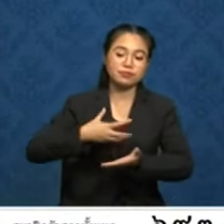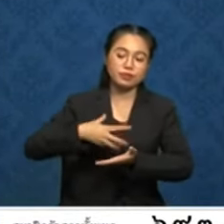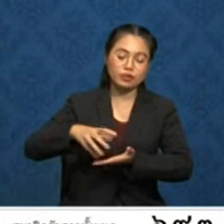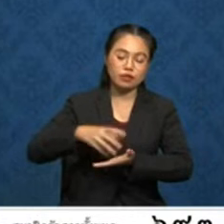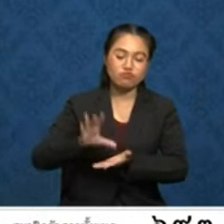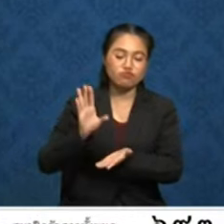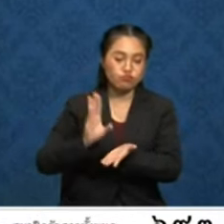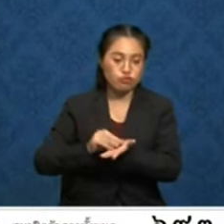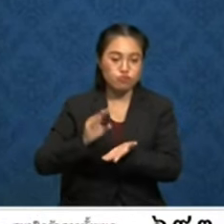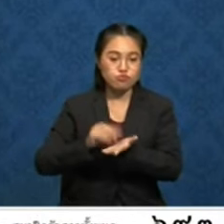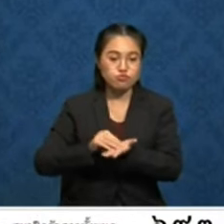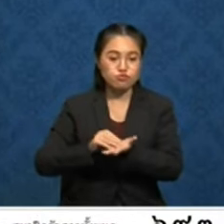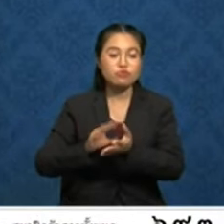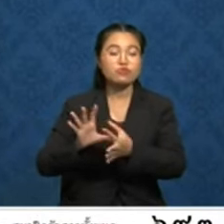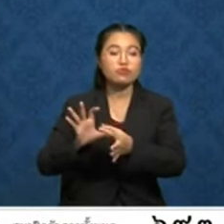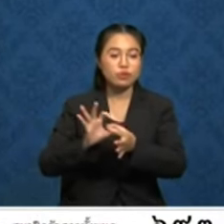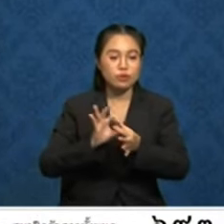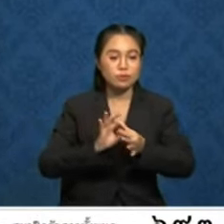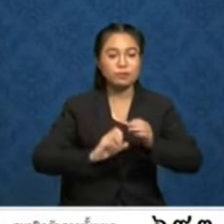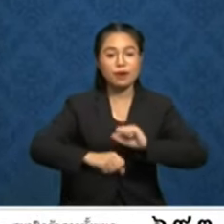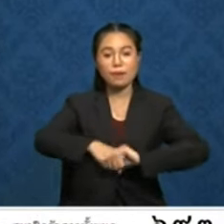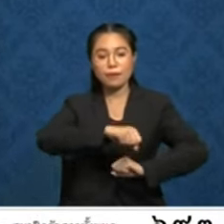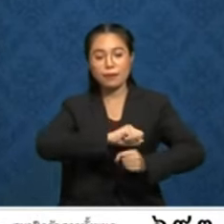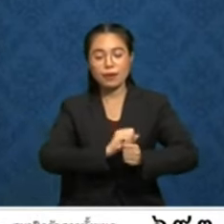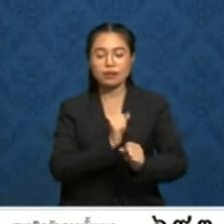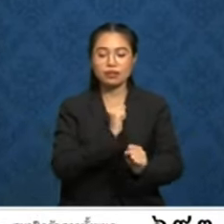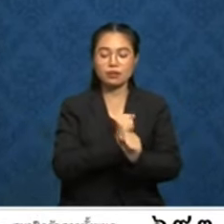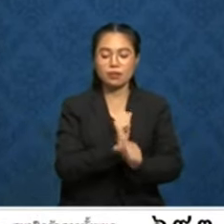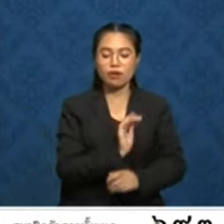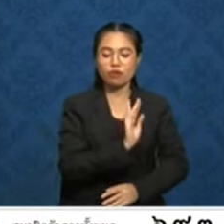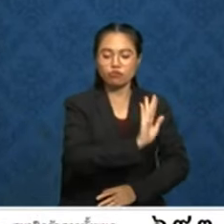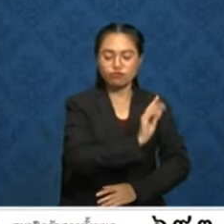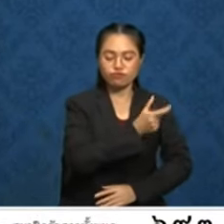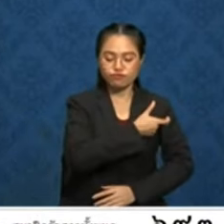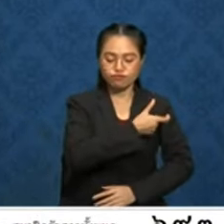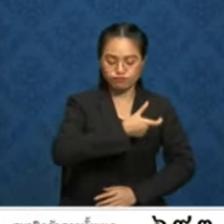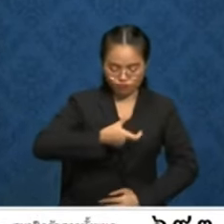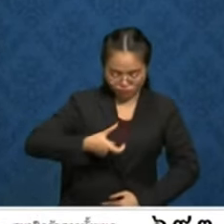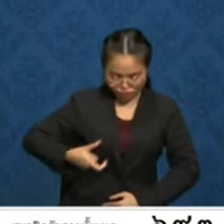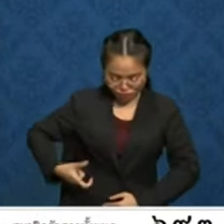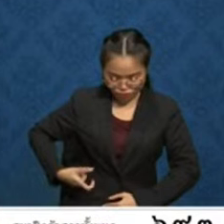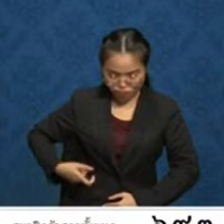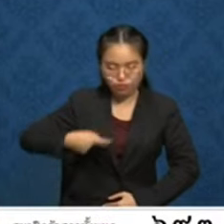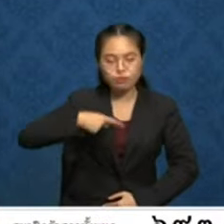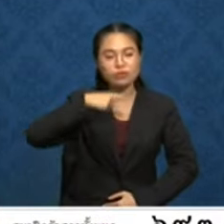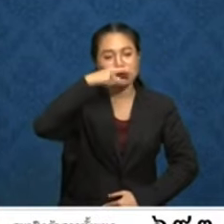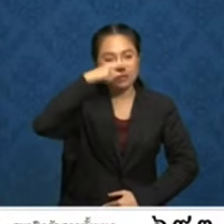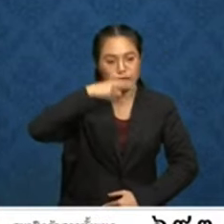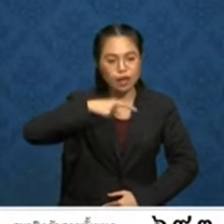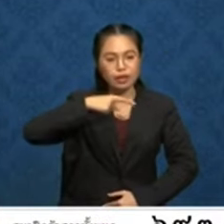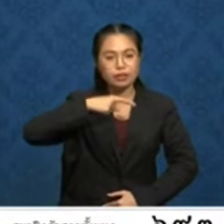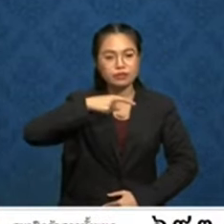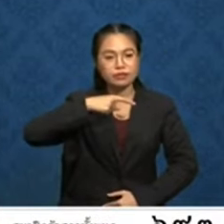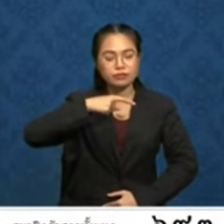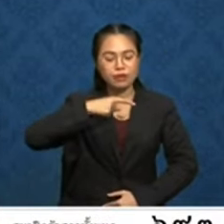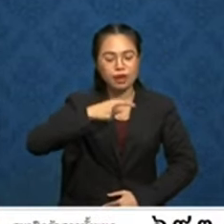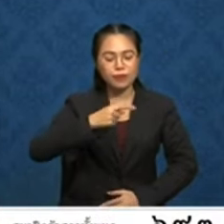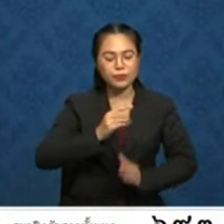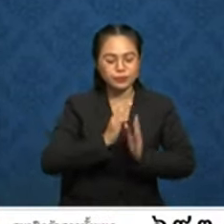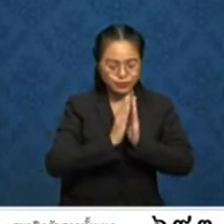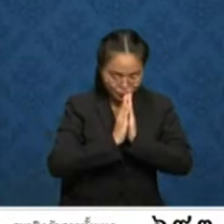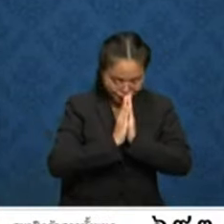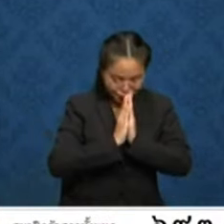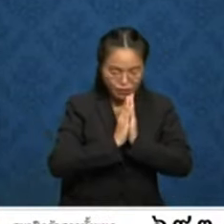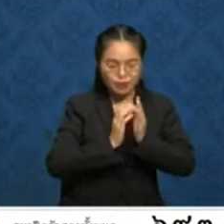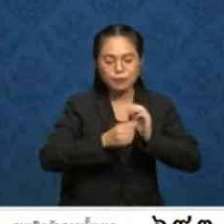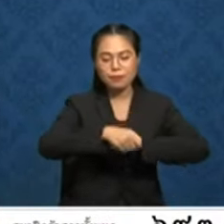ข้อมูลเกี่ยวกับการปฏิบัติพระราชกรณียกิจของสถาบันพระมหากษัตริย์และดำเนินงานตามแนวพระรา